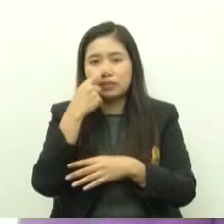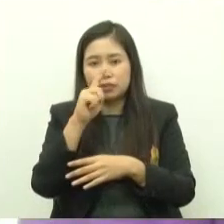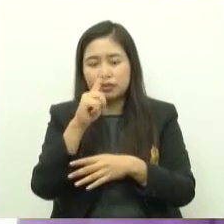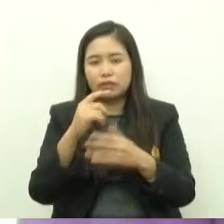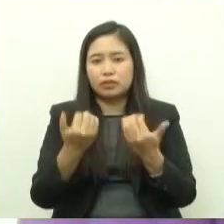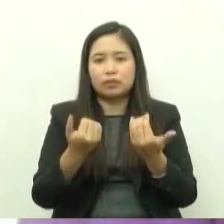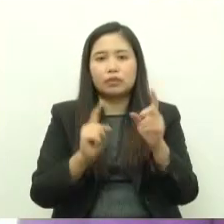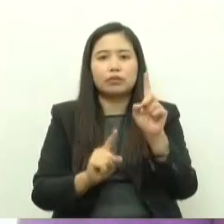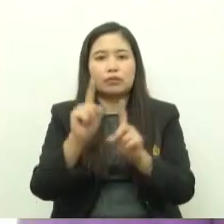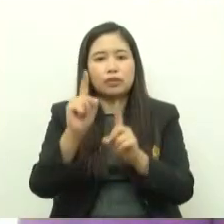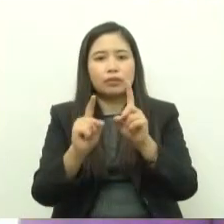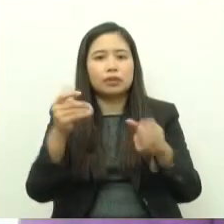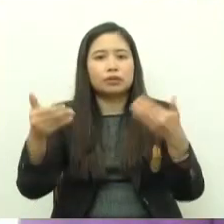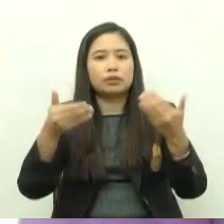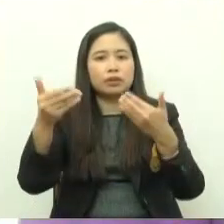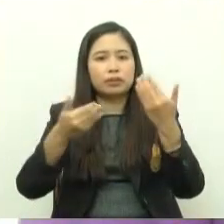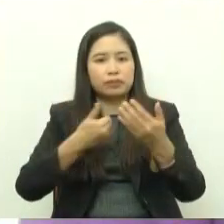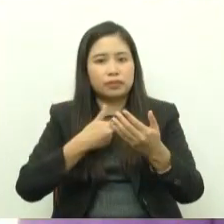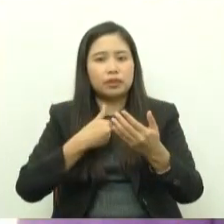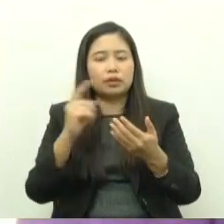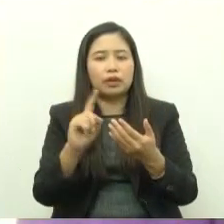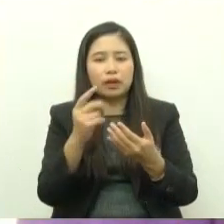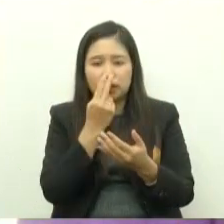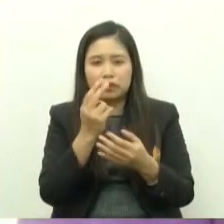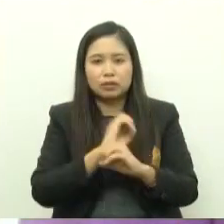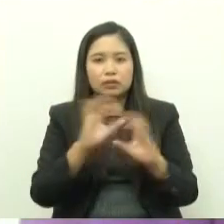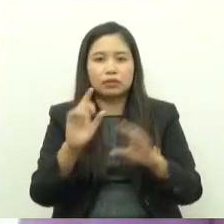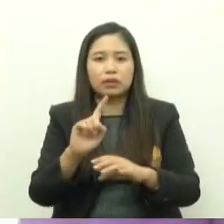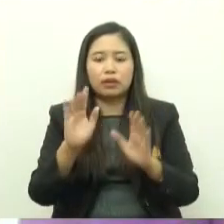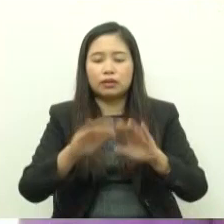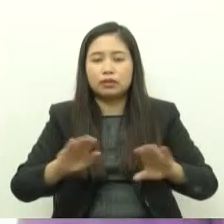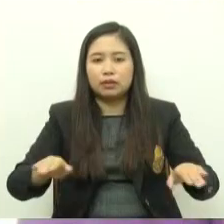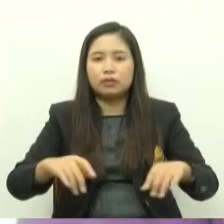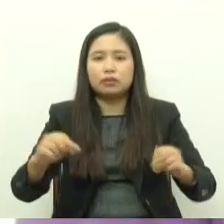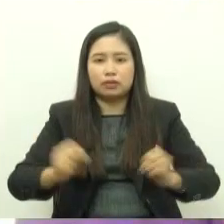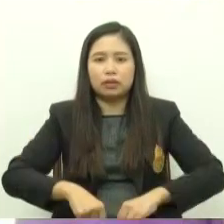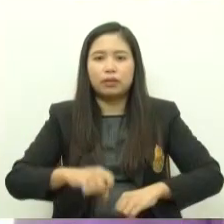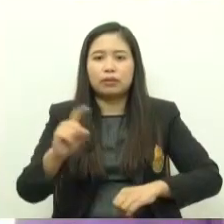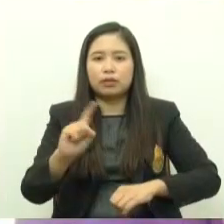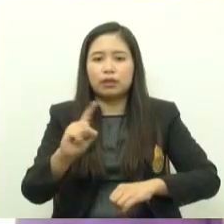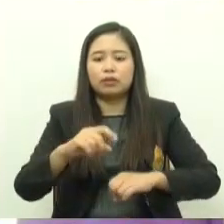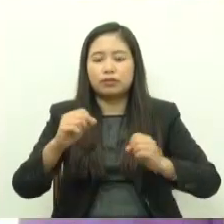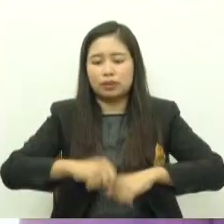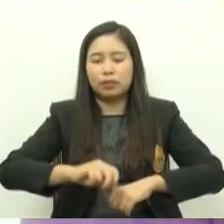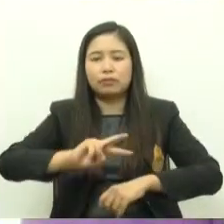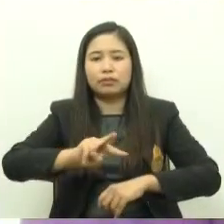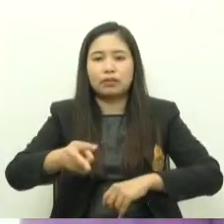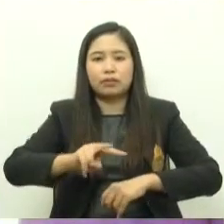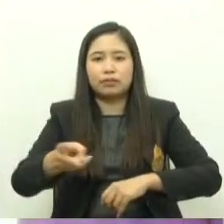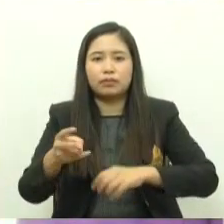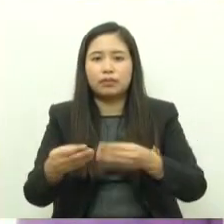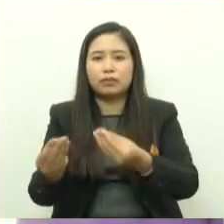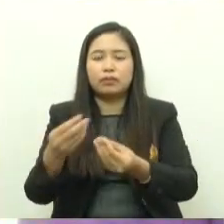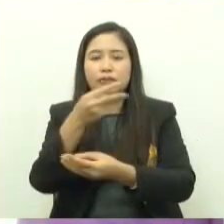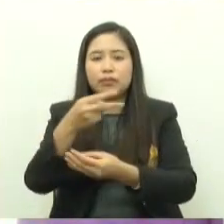ประเมินเป็นระยะๆะนะคะผลสำเร็จที่ได้ก็คือนักเรียนสามารถที่จะเป็นสื่อกลางที่จะสอนภาษาไทย